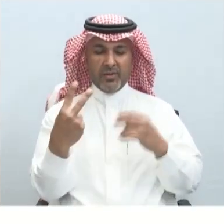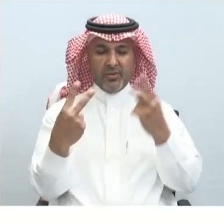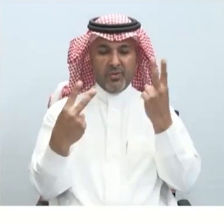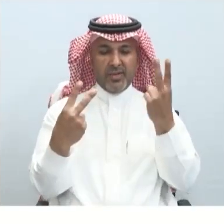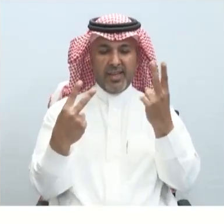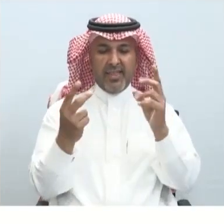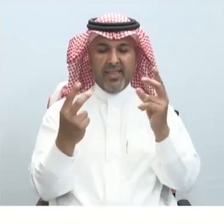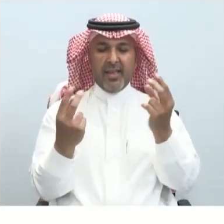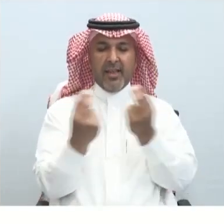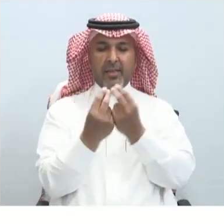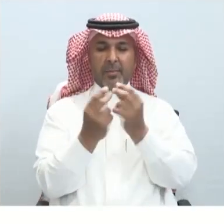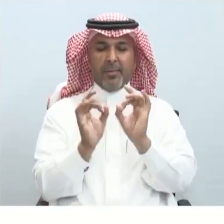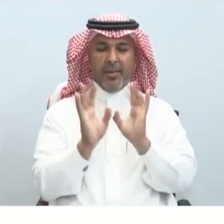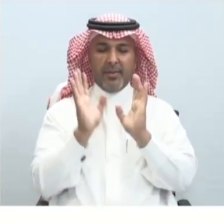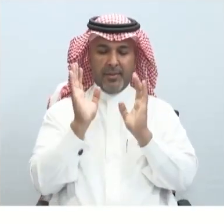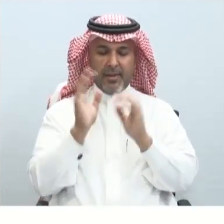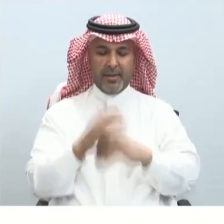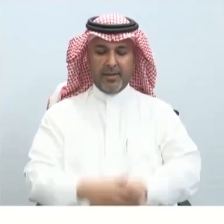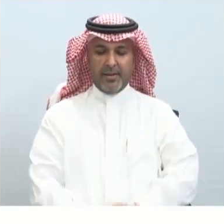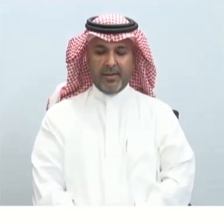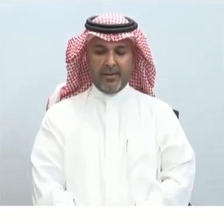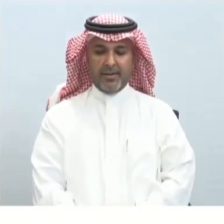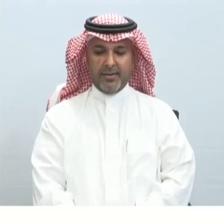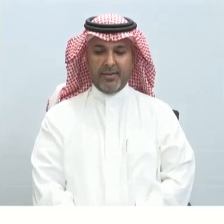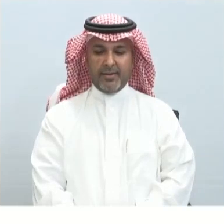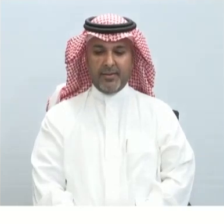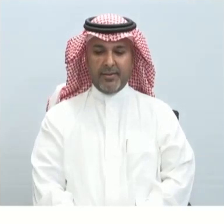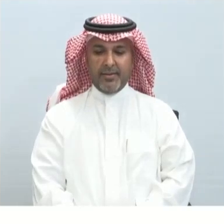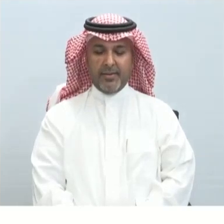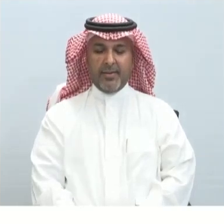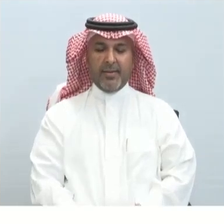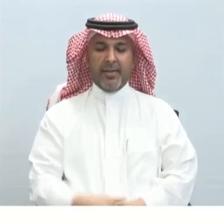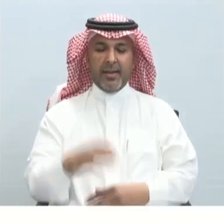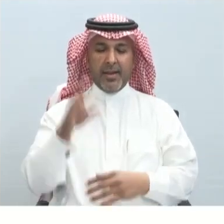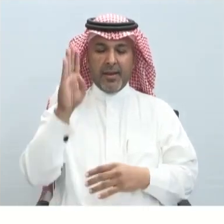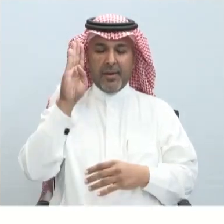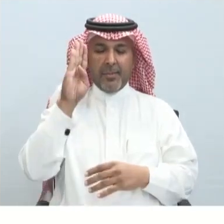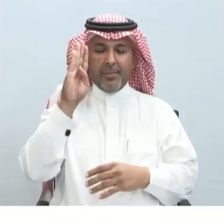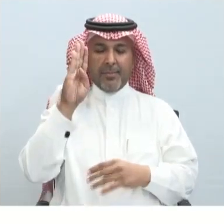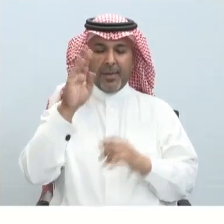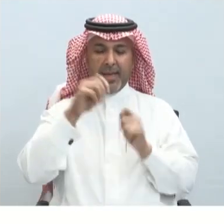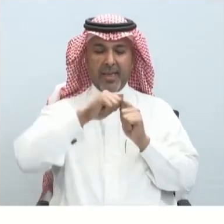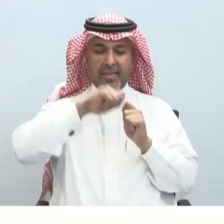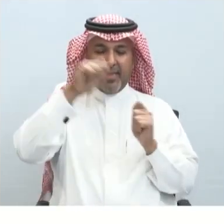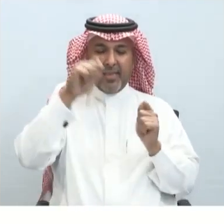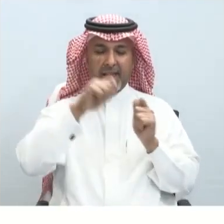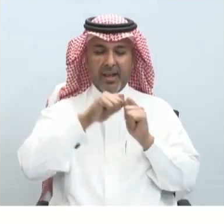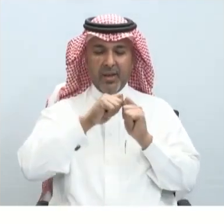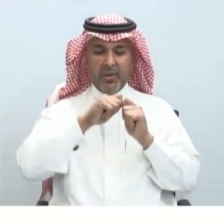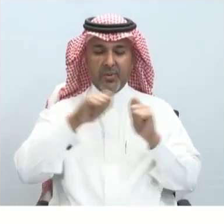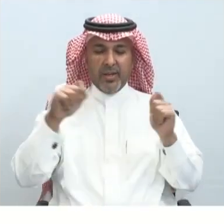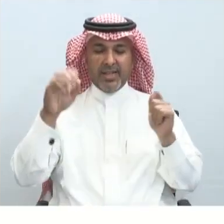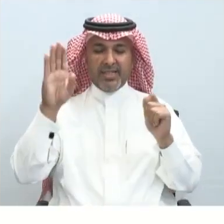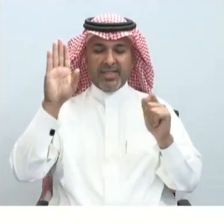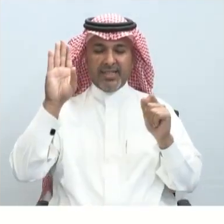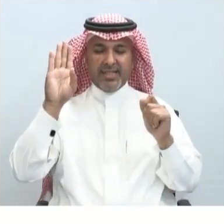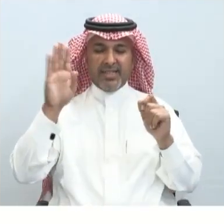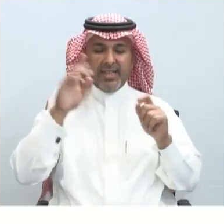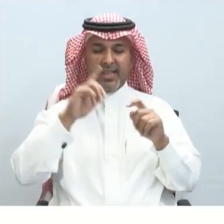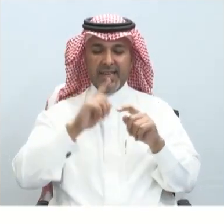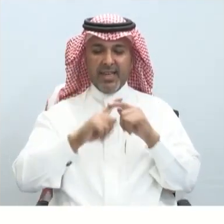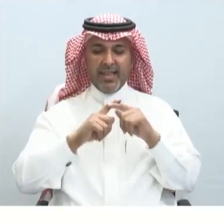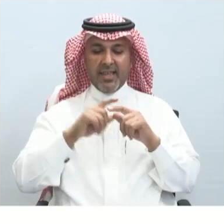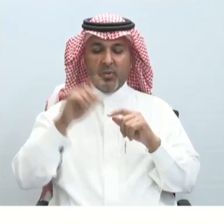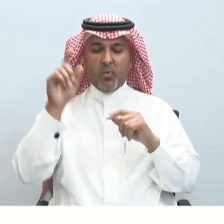المثلث هو نصف متوازي الاضلاع الان بحسب انا مساحه متوازي الاضلاع كامل فبحسب انا اللي هو طول البي وطول السي